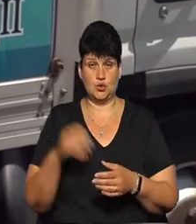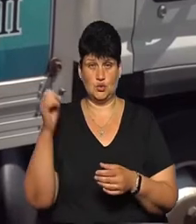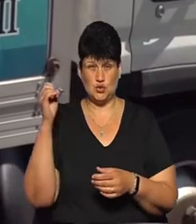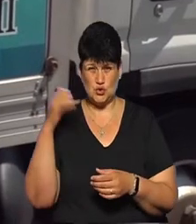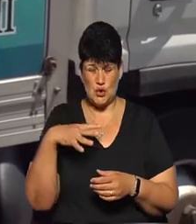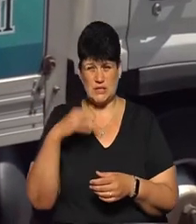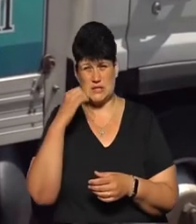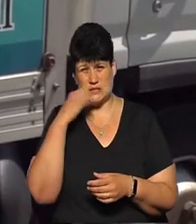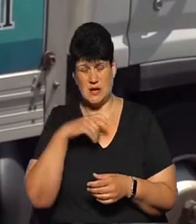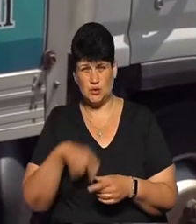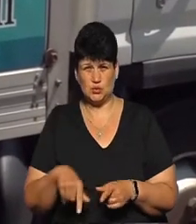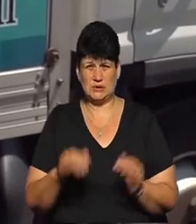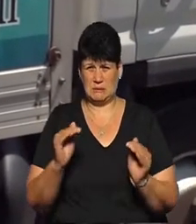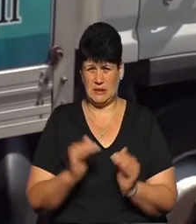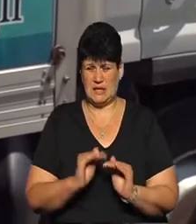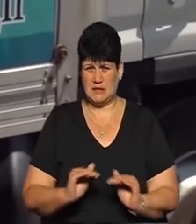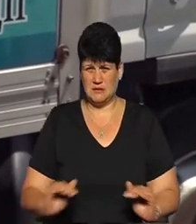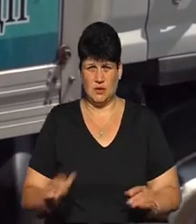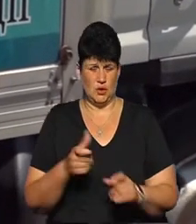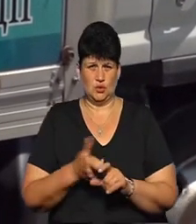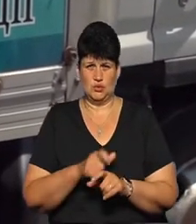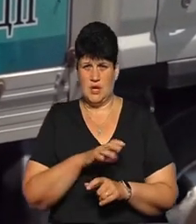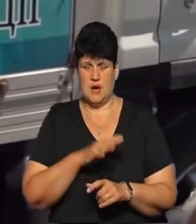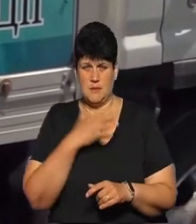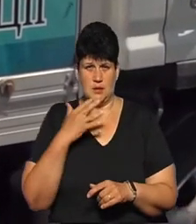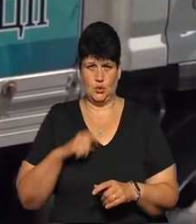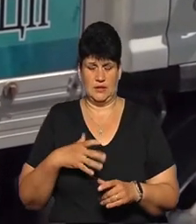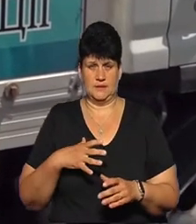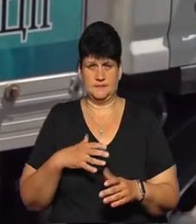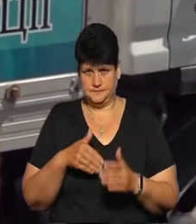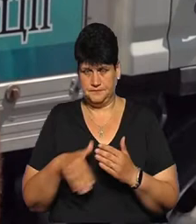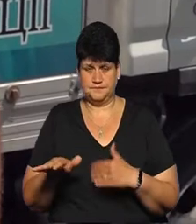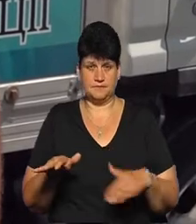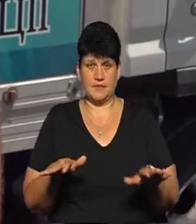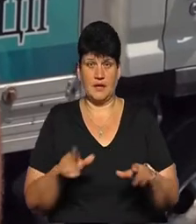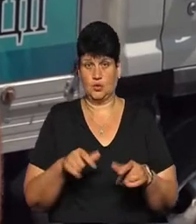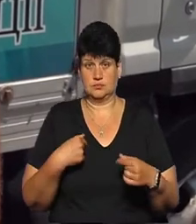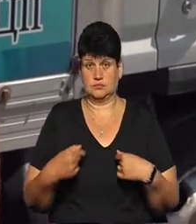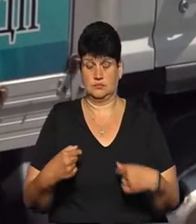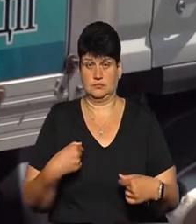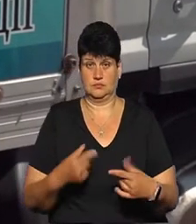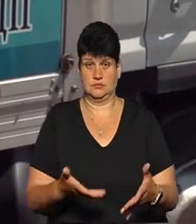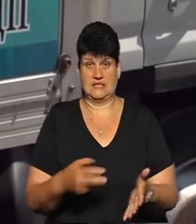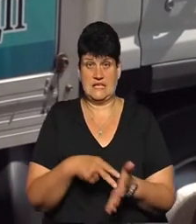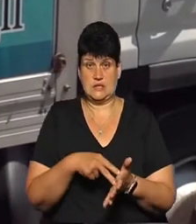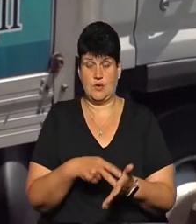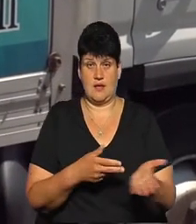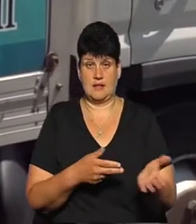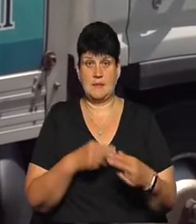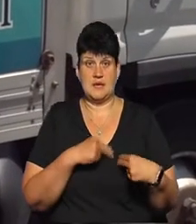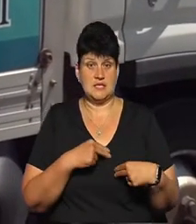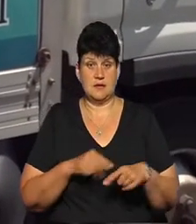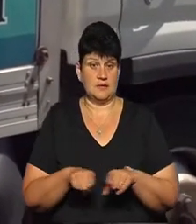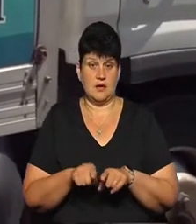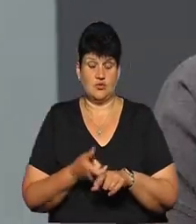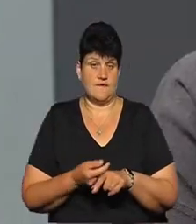просто повідходили дуже багато. Зробили би перерахунки, люди би не мучилися і не стояли. Бо і тим працівникам теж дуже важко, бо